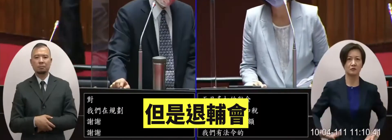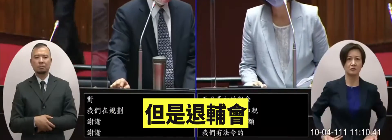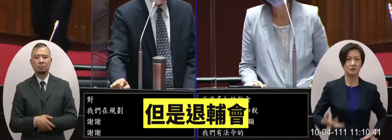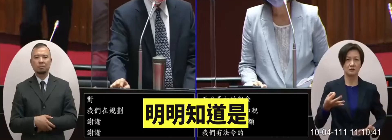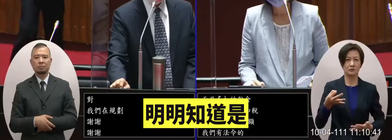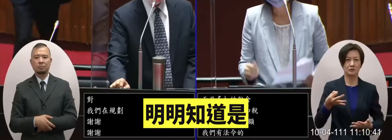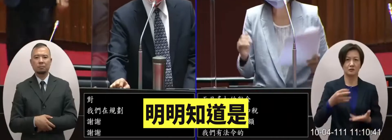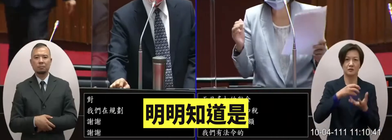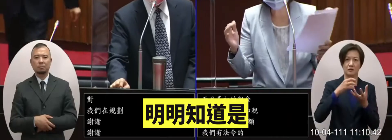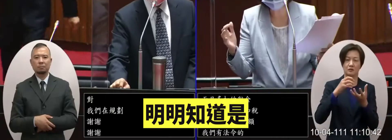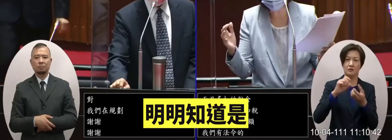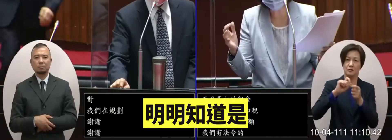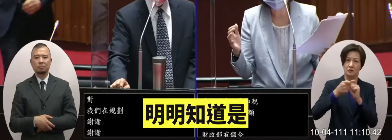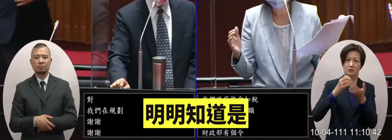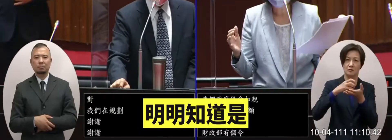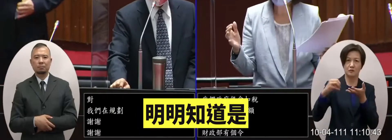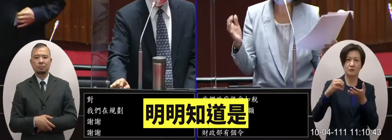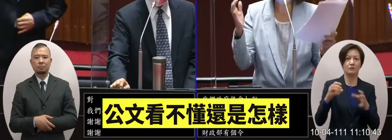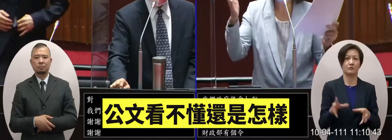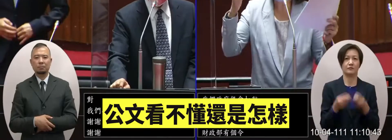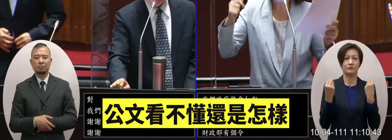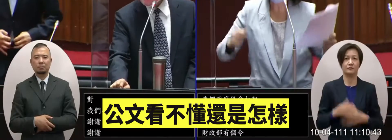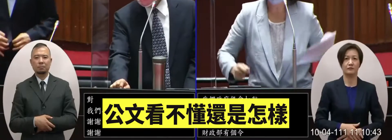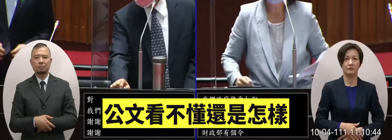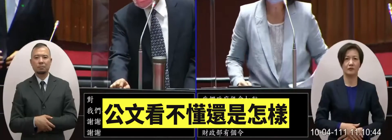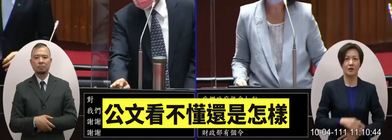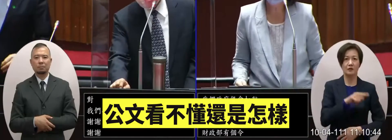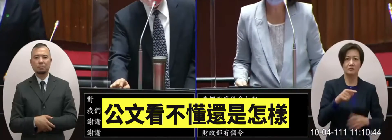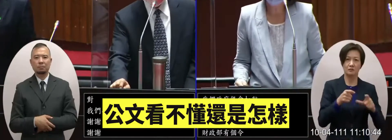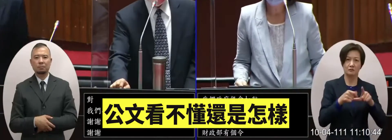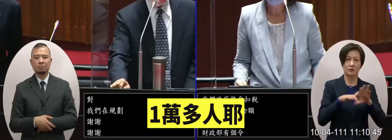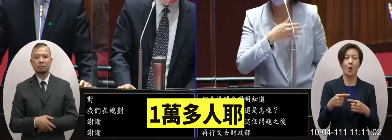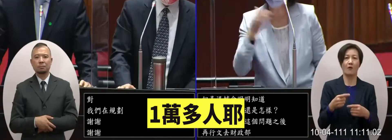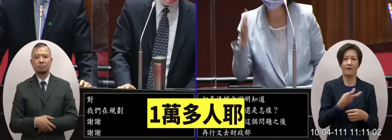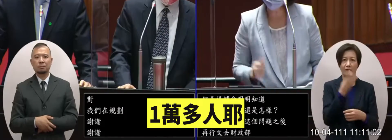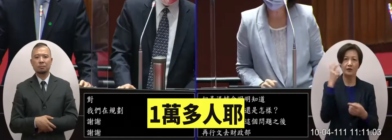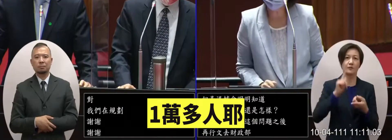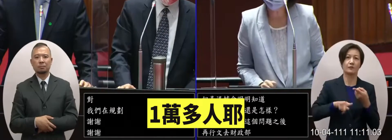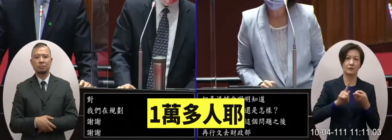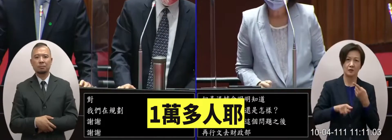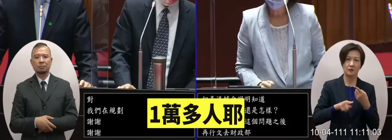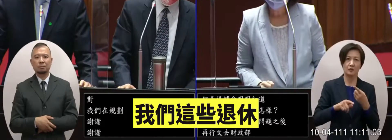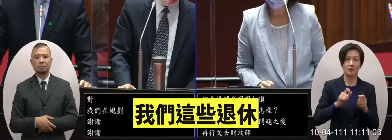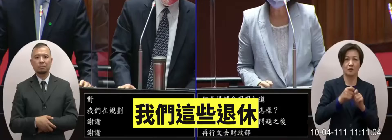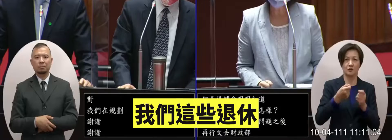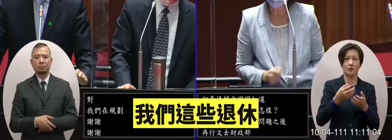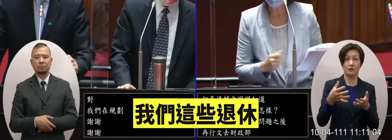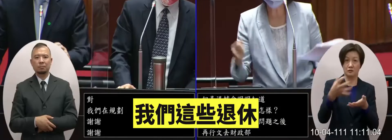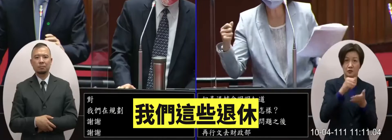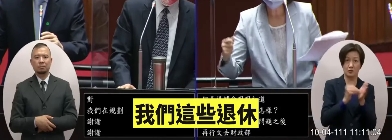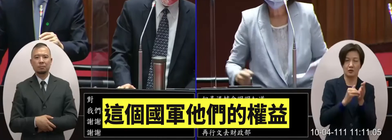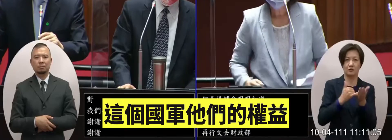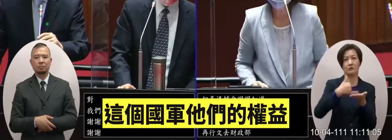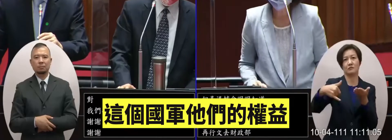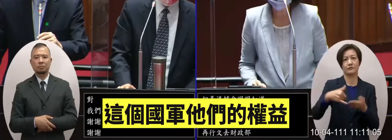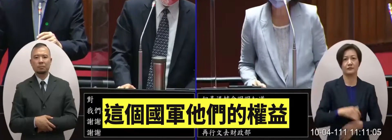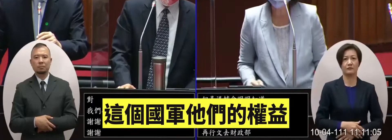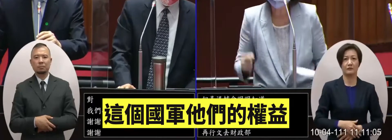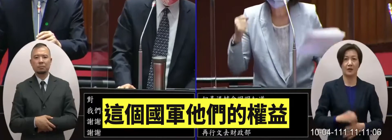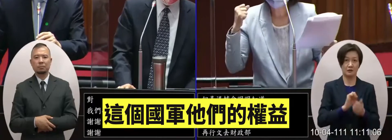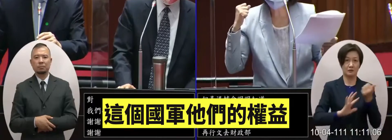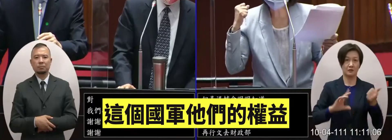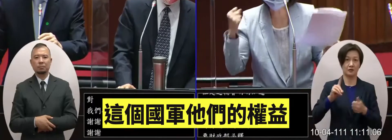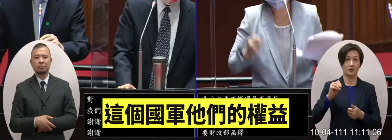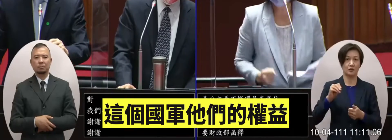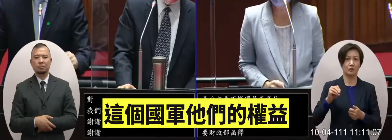会明明知道是公文看不懂还是怎样，10,000多人呢，我们这些退休这个国